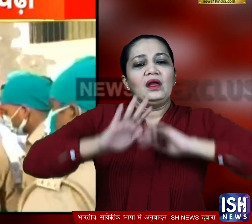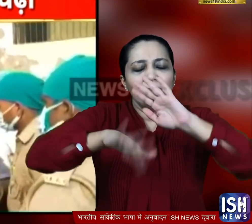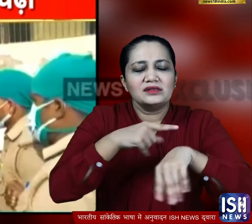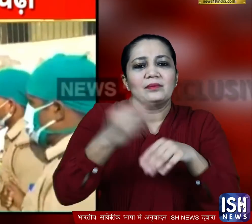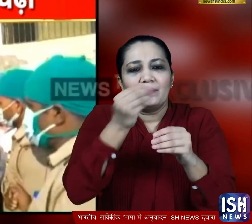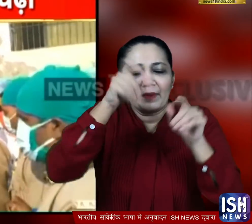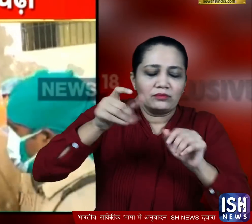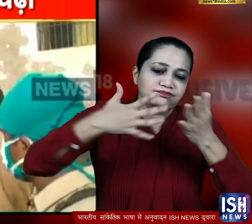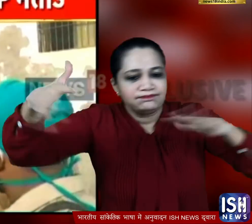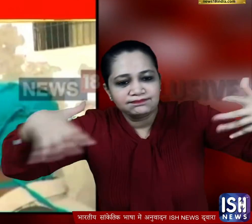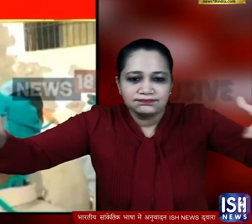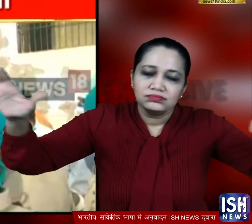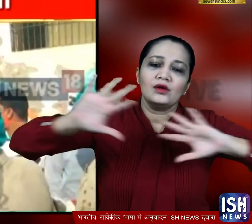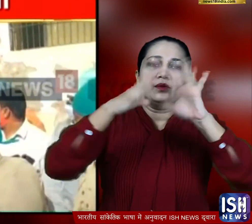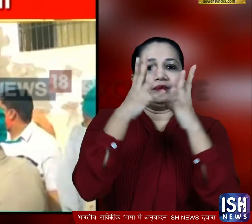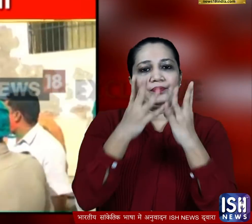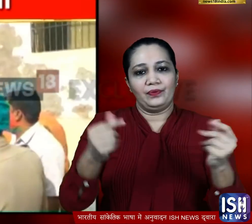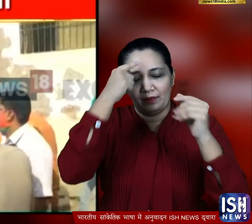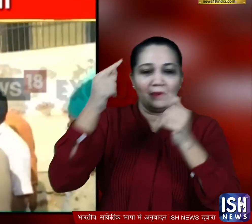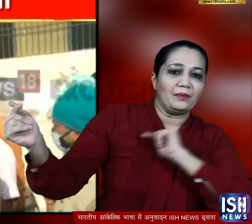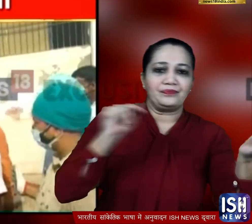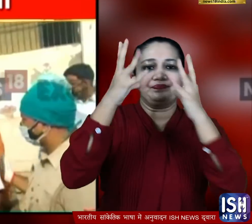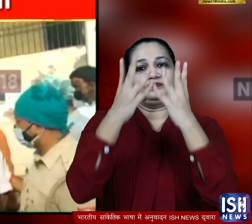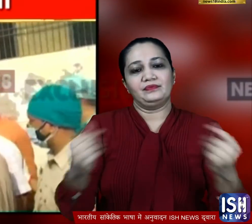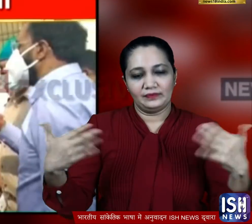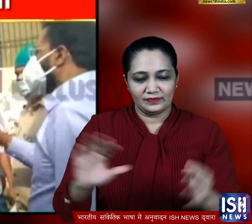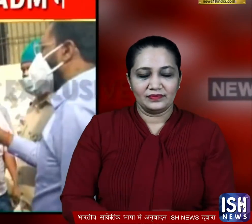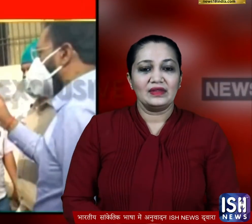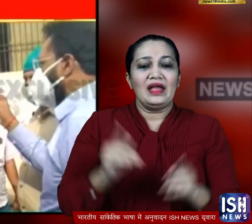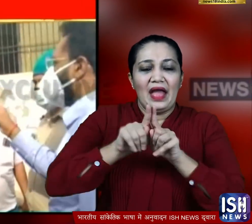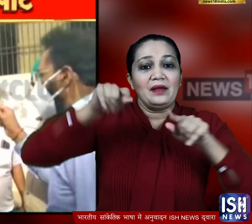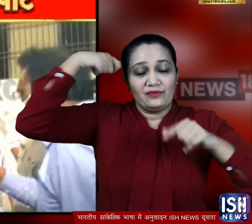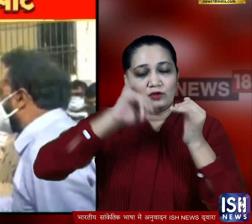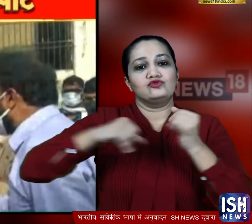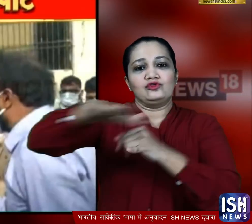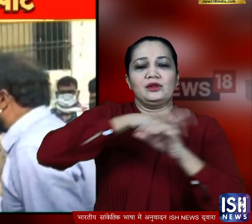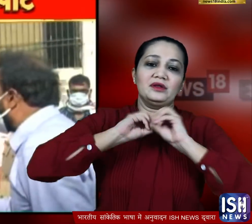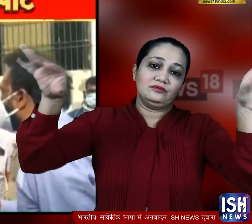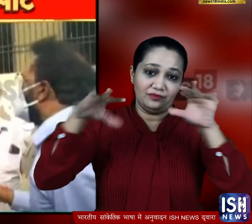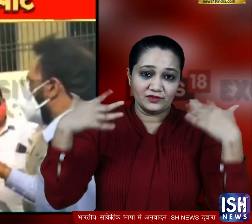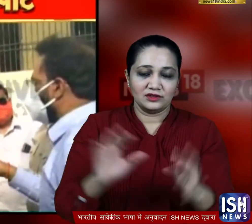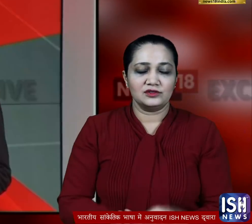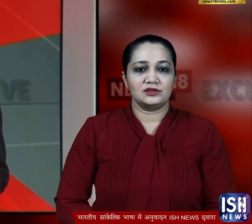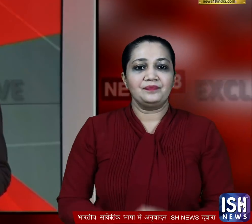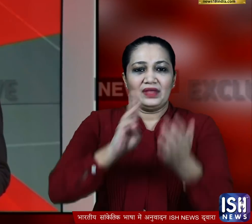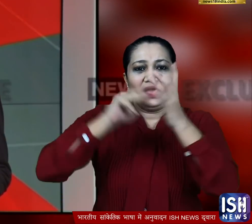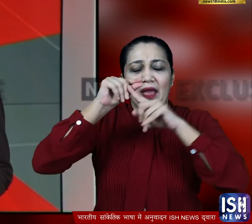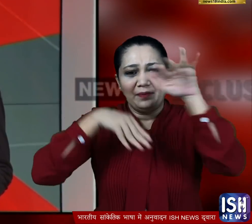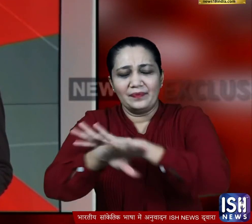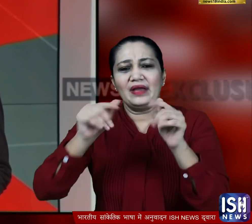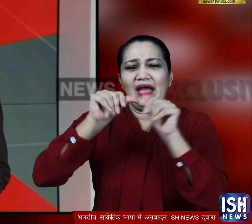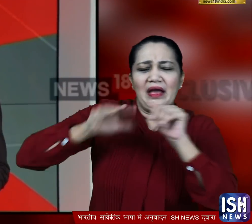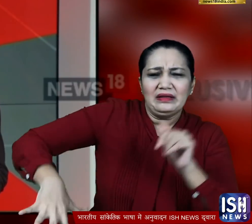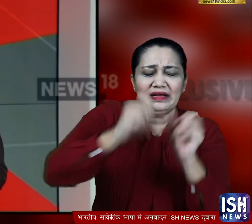बाद में कुछ लोगों को वहां से हटाना पड़ा, तब जाकर ये जबानी जंग खत्म हुई। हंगामे का ये वीडियो सोशल मीडिया पर वायरल हो गया। मध्य प्रदेश के